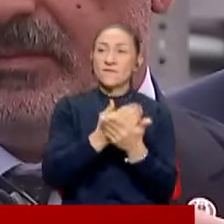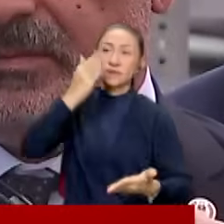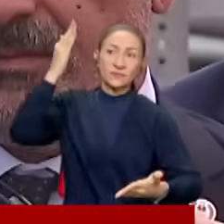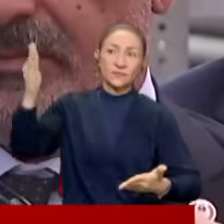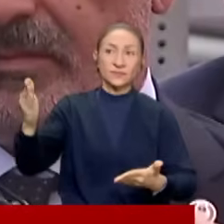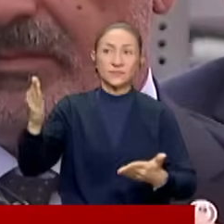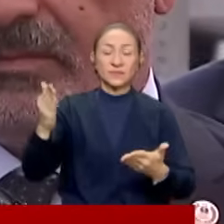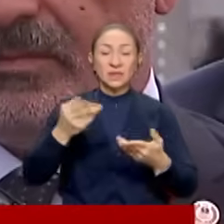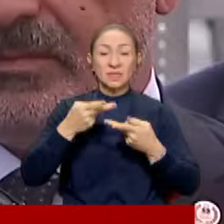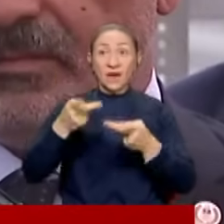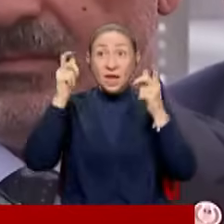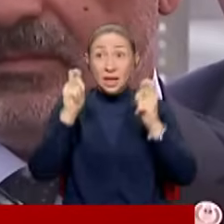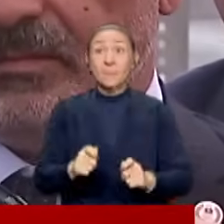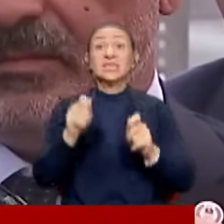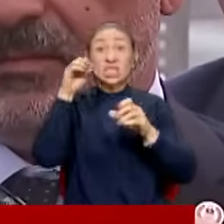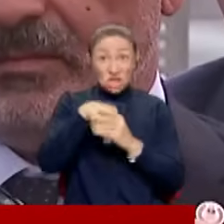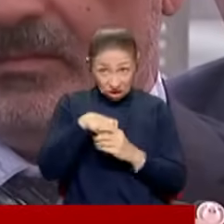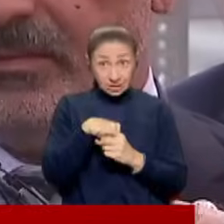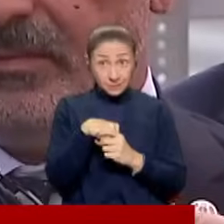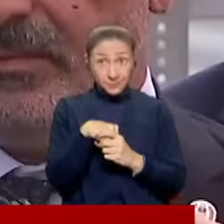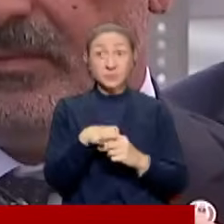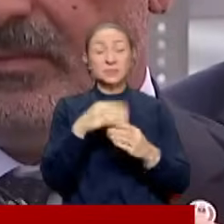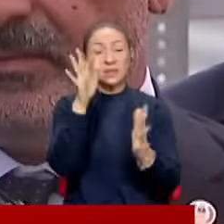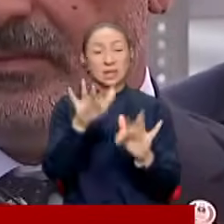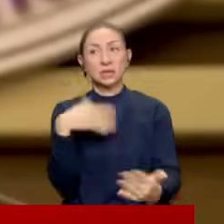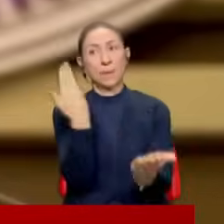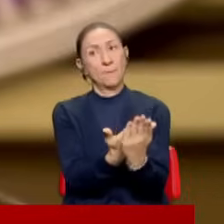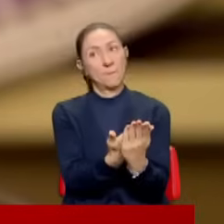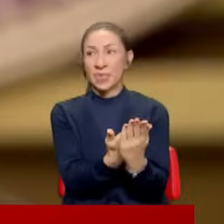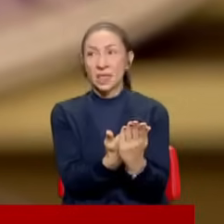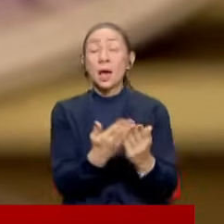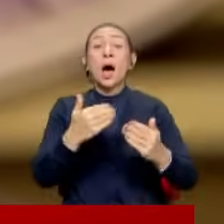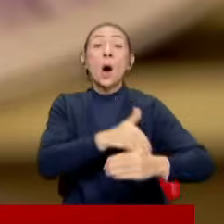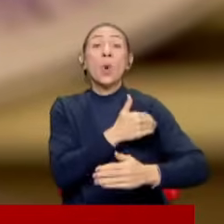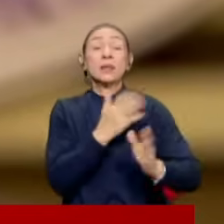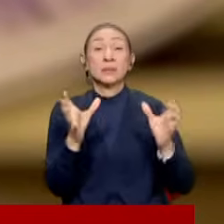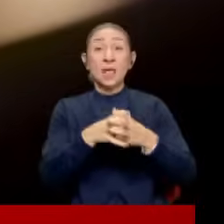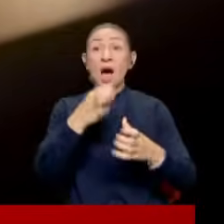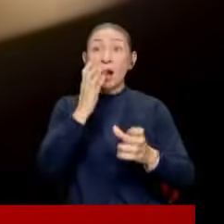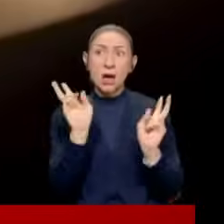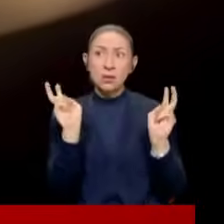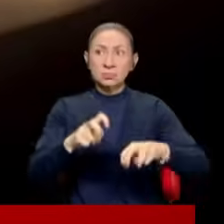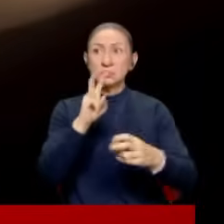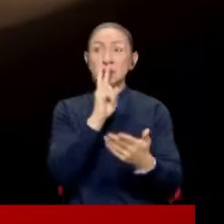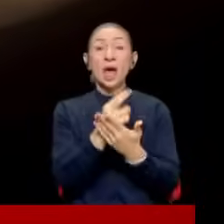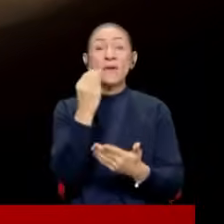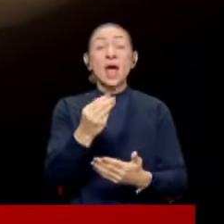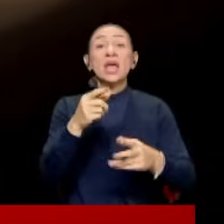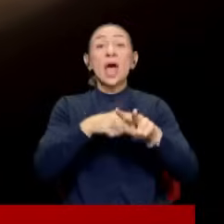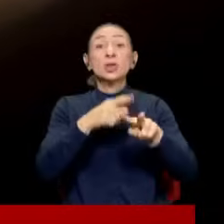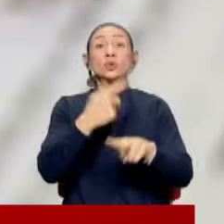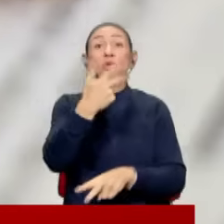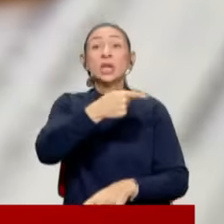çekmeye davet yaptırımının uygulanması için dilekçemizi verdik Barolar Birliği Ankara'yı ayağa kaldıran kararı veren Yargıtay